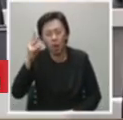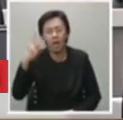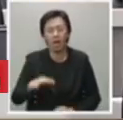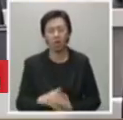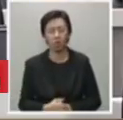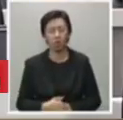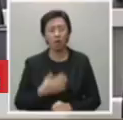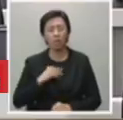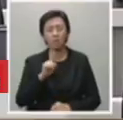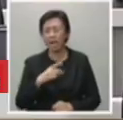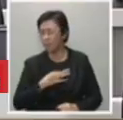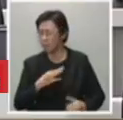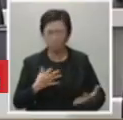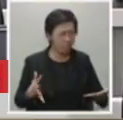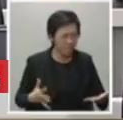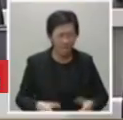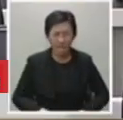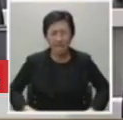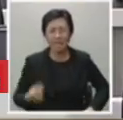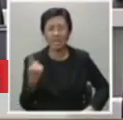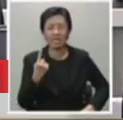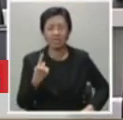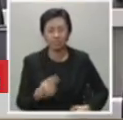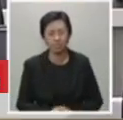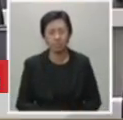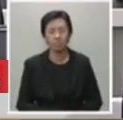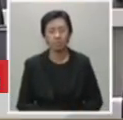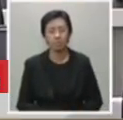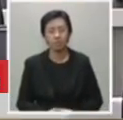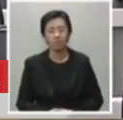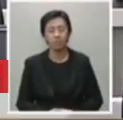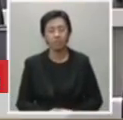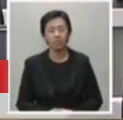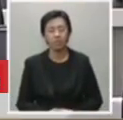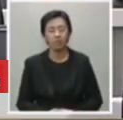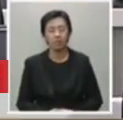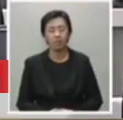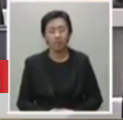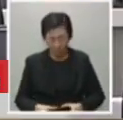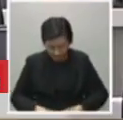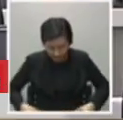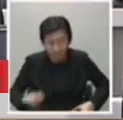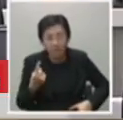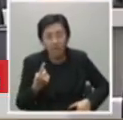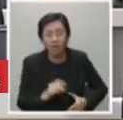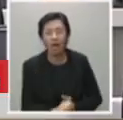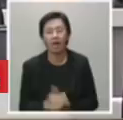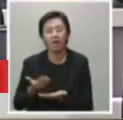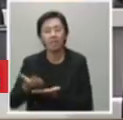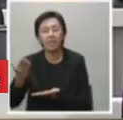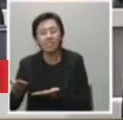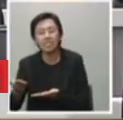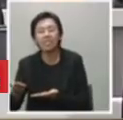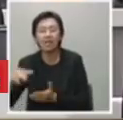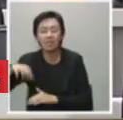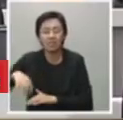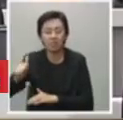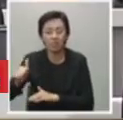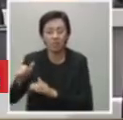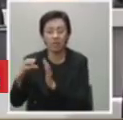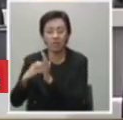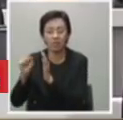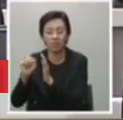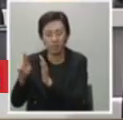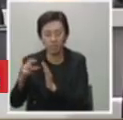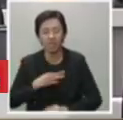มก็ถามจะเอาชุดที่ไหนใส่กางเกงในก็มาตัวเดียวสุดท้ายเขาขับรถไปซื้อที่ในตัวเมืองสระบุรีเขาบอกผมท่านประธานครับเอา